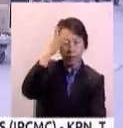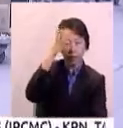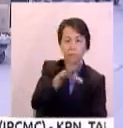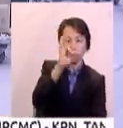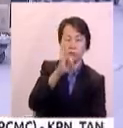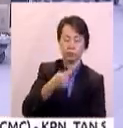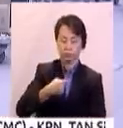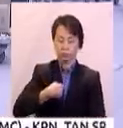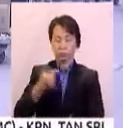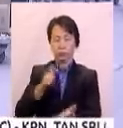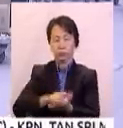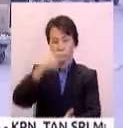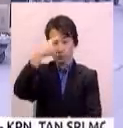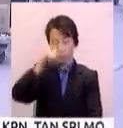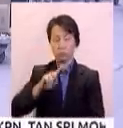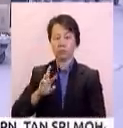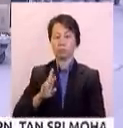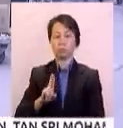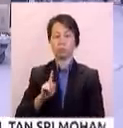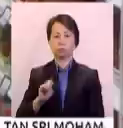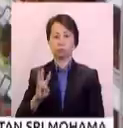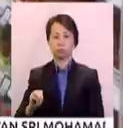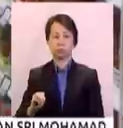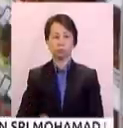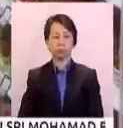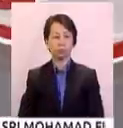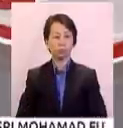Faris Izzat Syarudin, RTM.